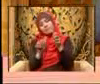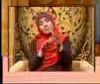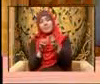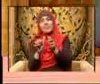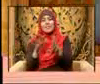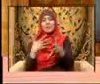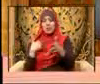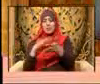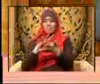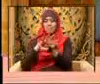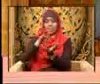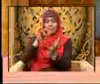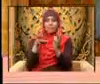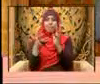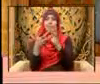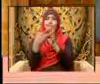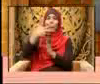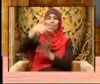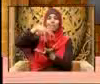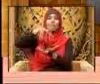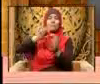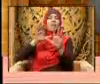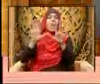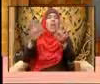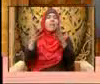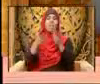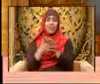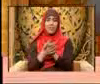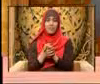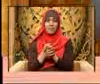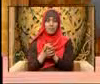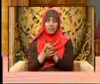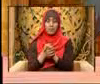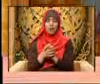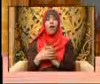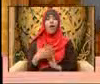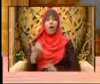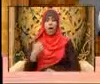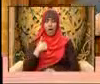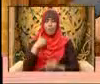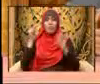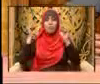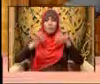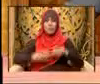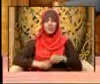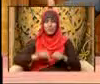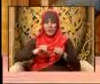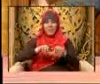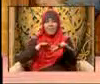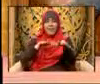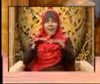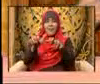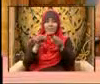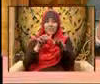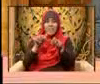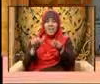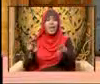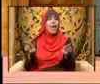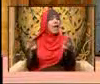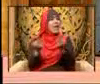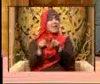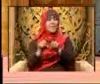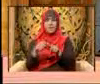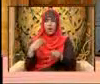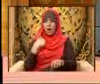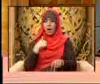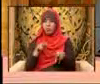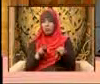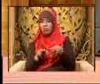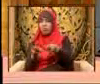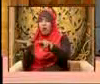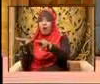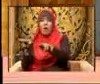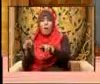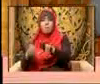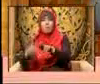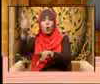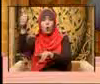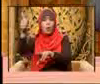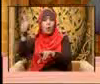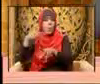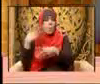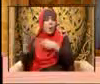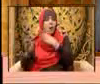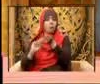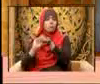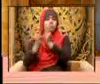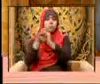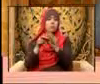طبع هذا الطين أن يتشكل، ولذلك كان الإنسان يمكن أن يكون في طريق الخطأ كما يمكن أن يكون في طريق الصواب،